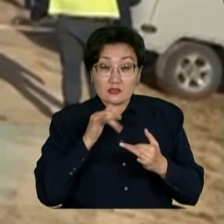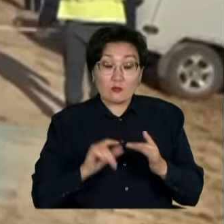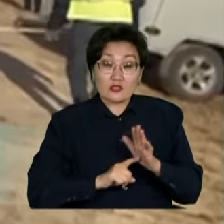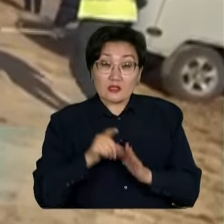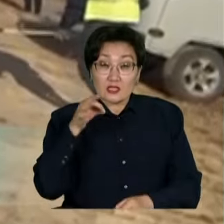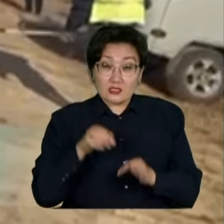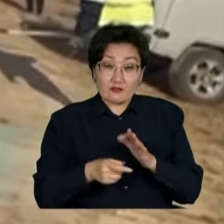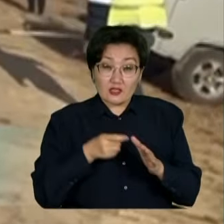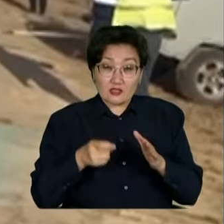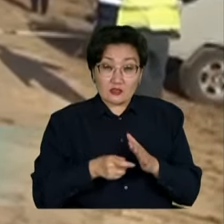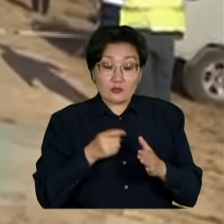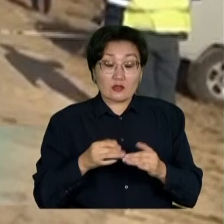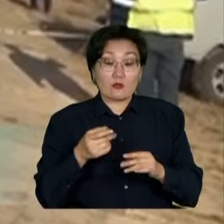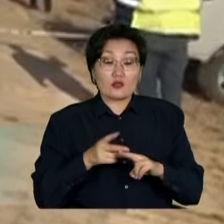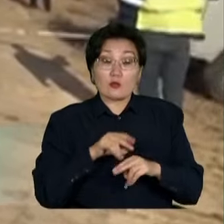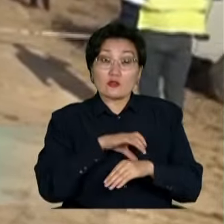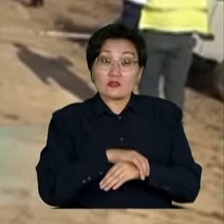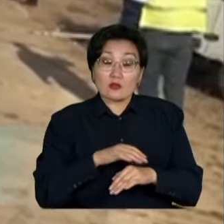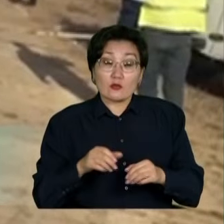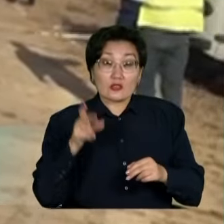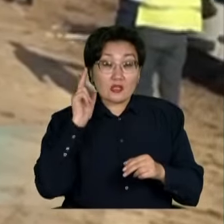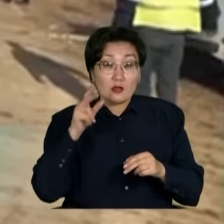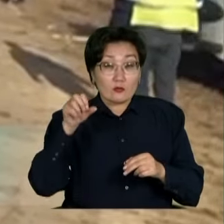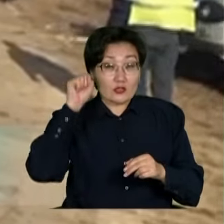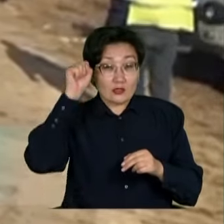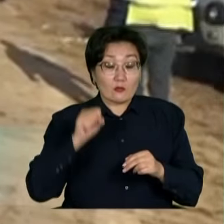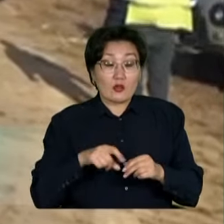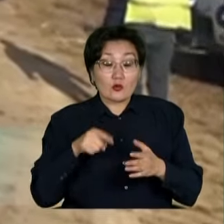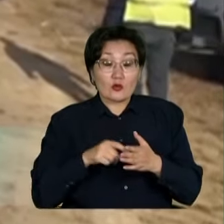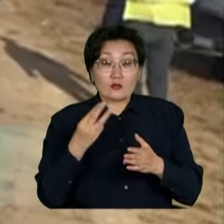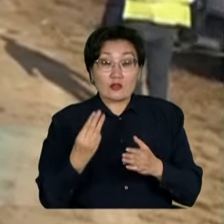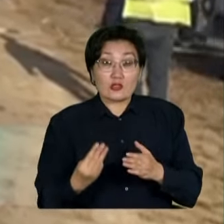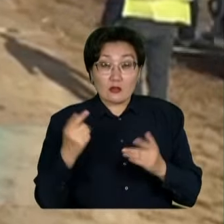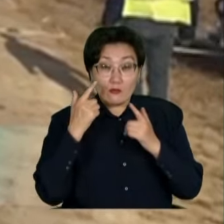начато досудебное расследование. По данному факту посольство Узбекистана в городе Актау уведомлено.